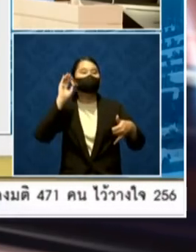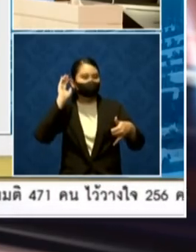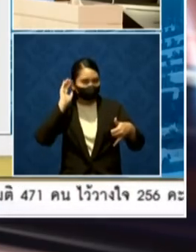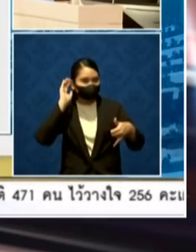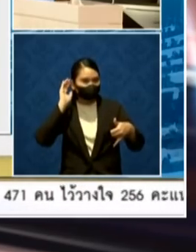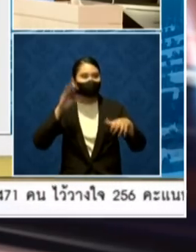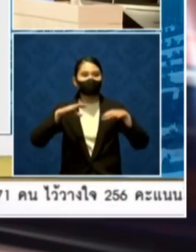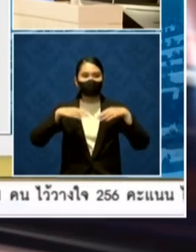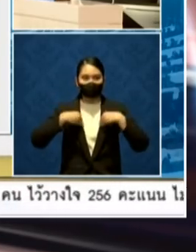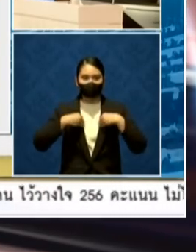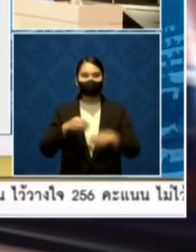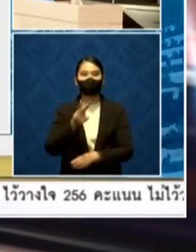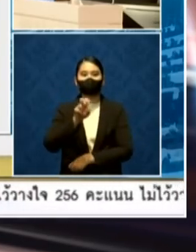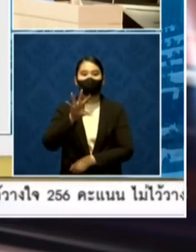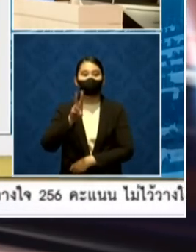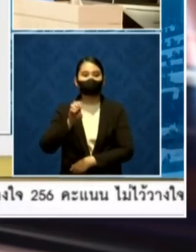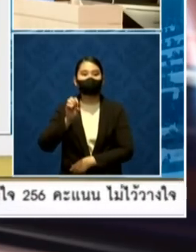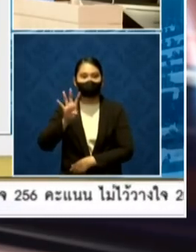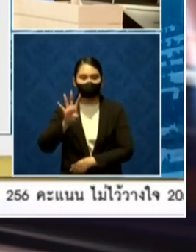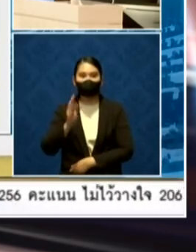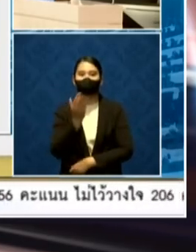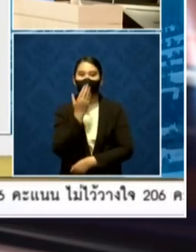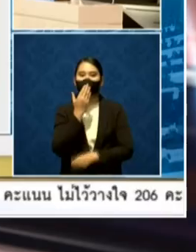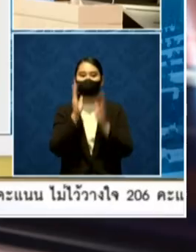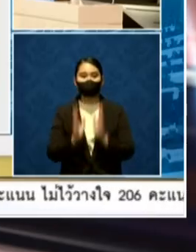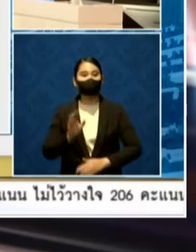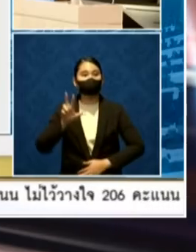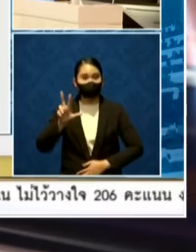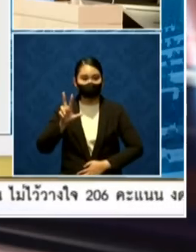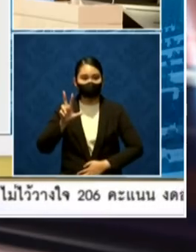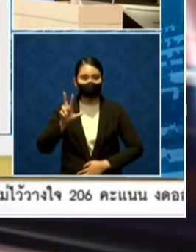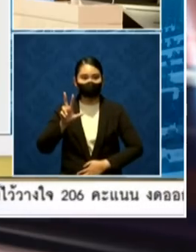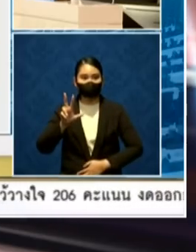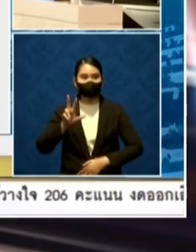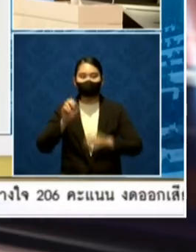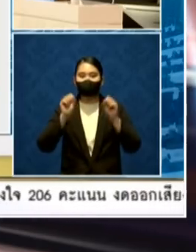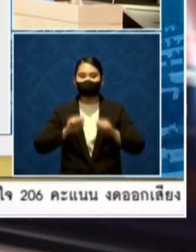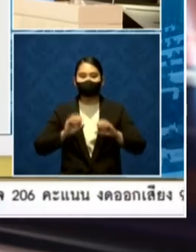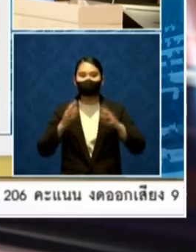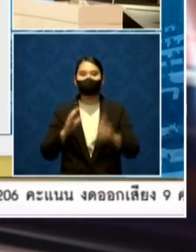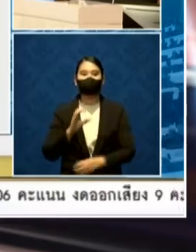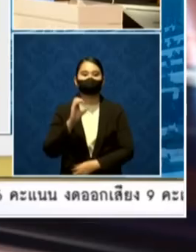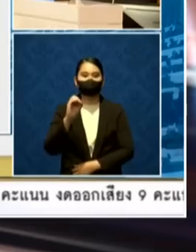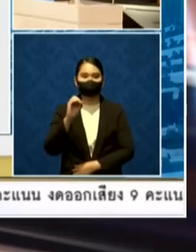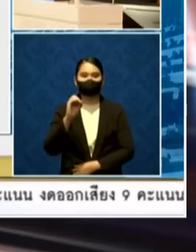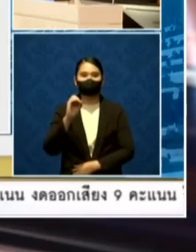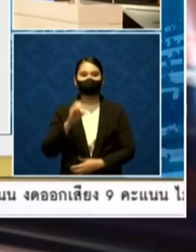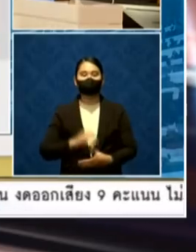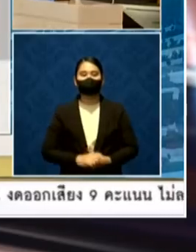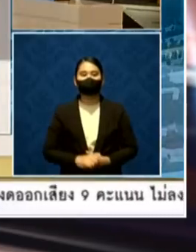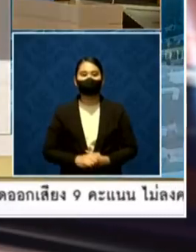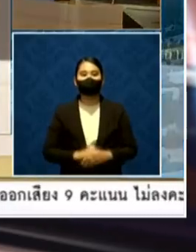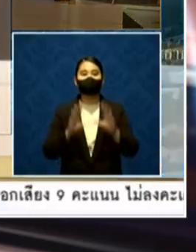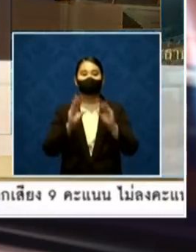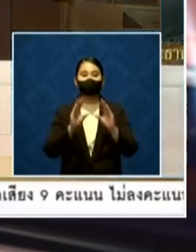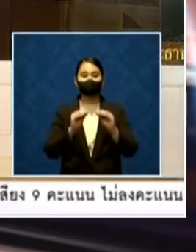เสียงจากเพื่อไทยและก้าวไกลมาช่วย 12เสียง12งูเห่า ครับ มาช่วยทั้งคุณอนุทินและก็ลุงป้อม